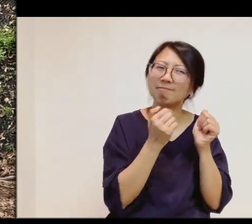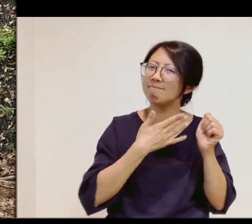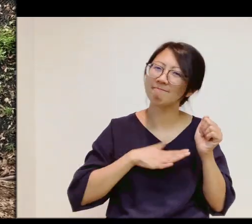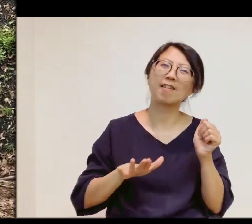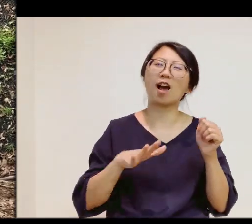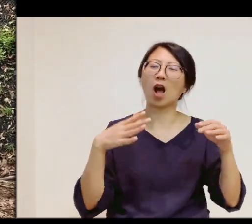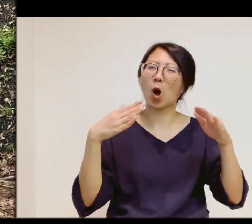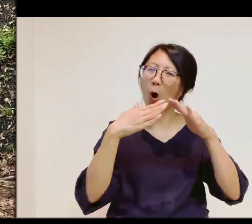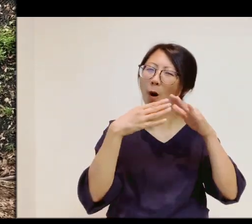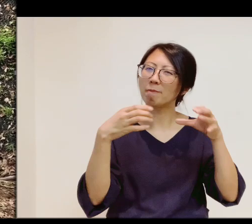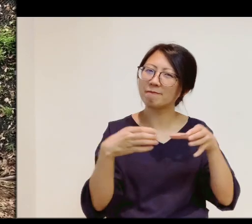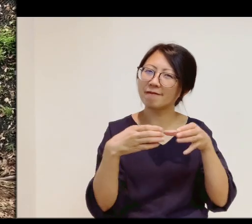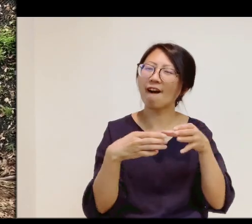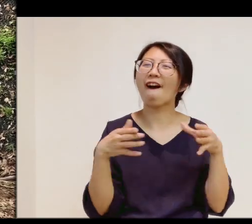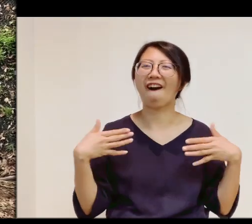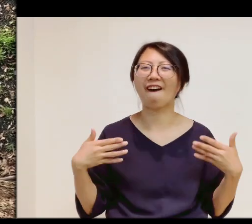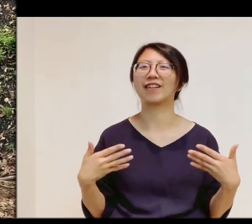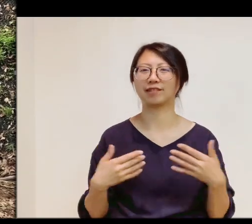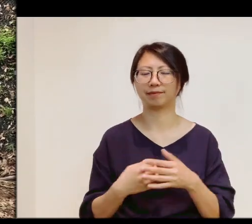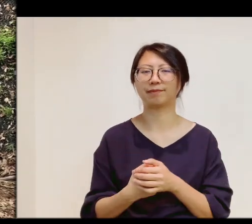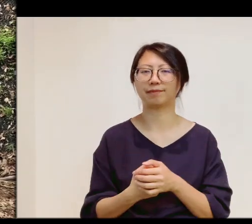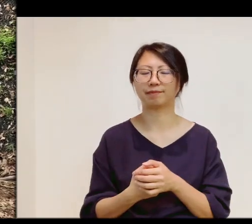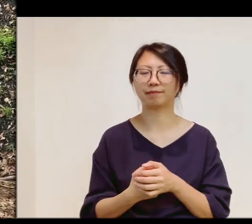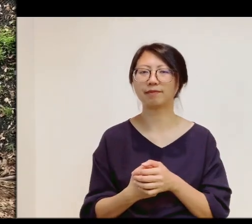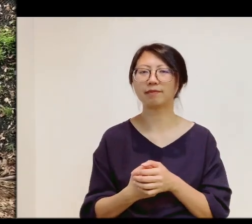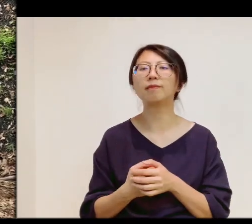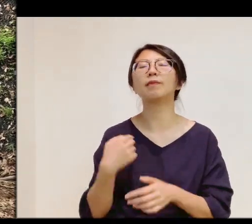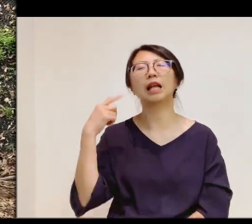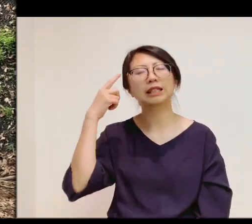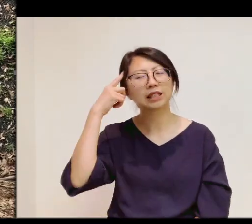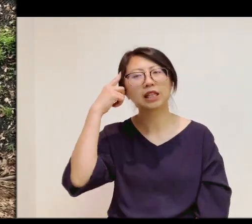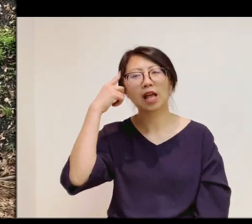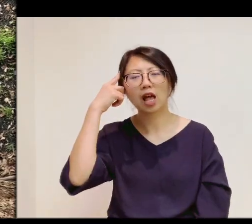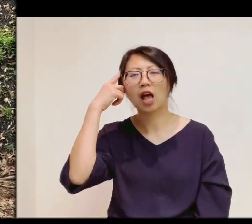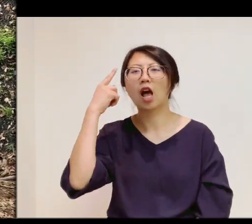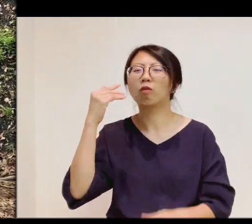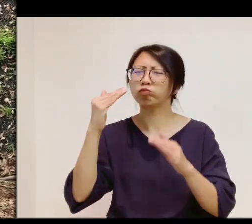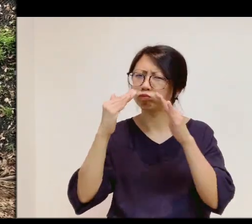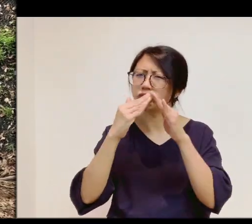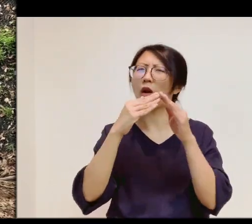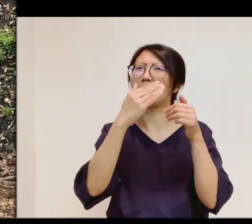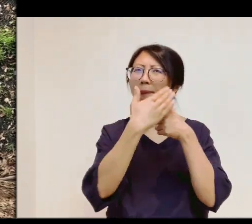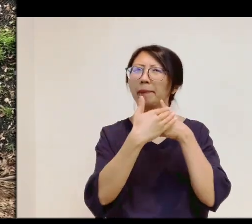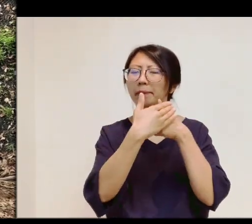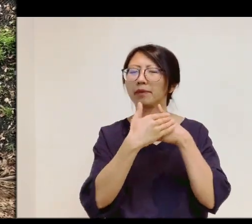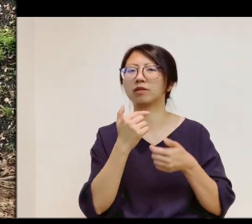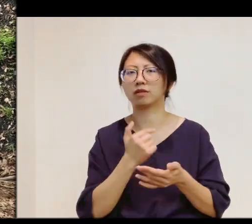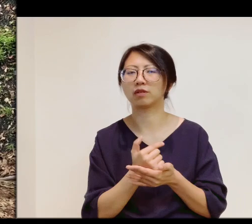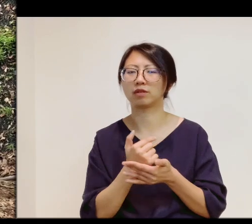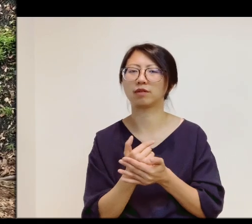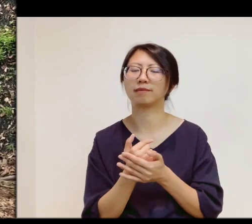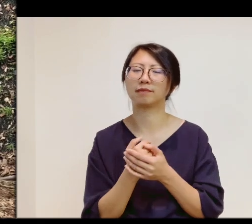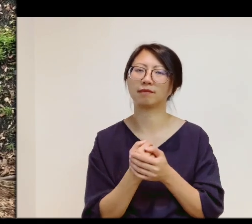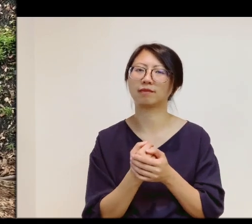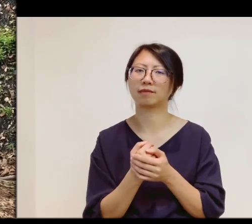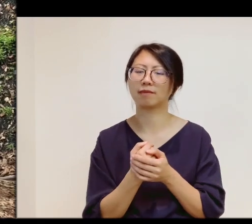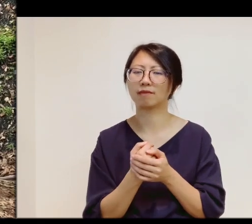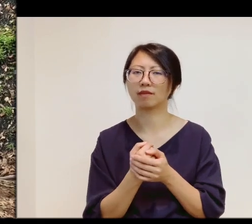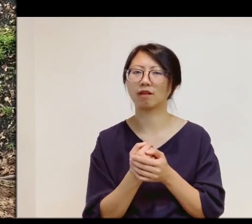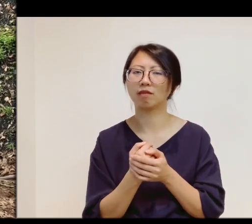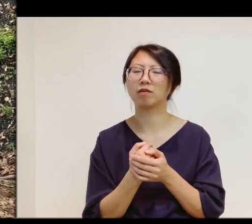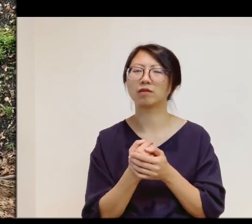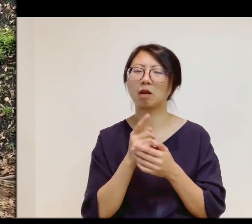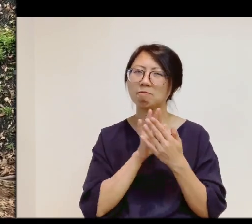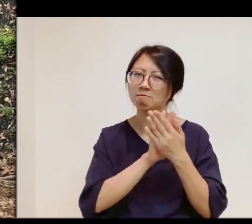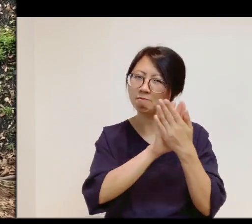咁你可以知道咧，就係屋企即係對佢嘅重要性啊，呢種即係家人嘅重要性。第二樣嘢，我諗佢係喺